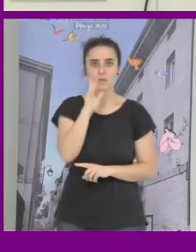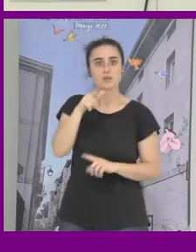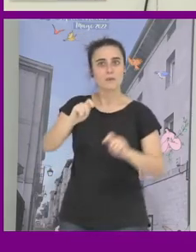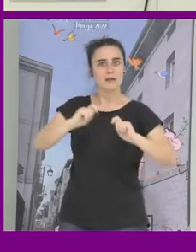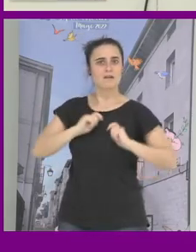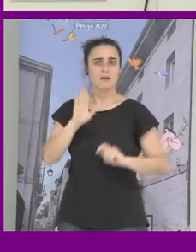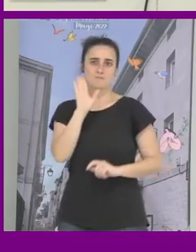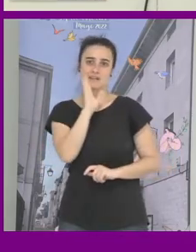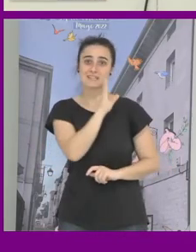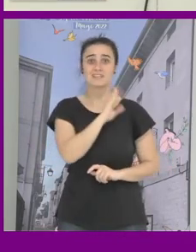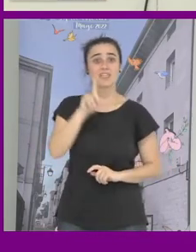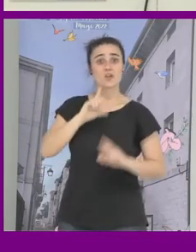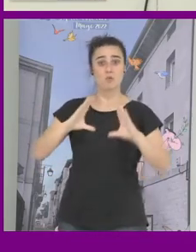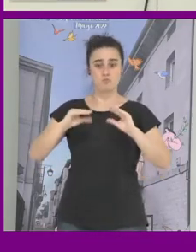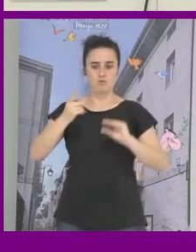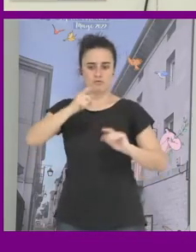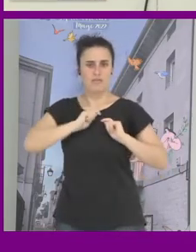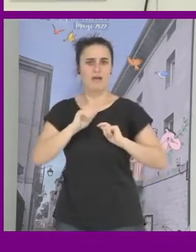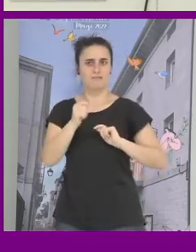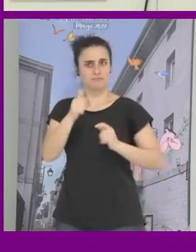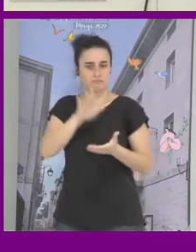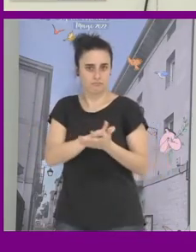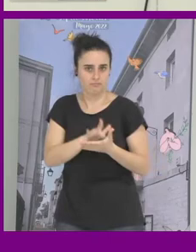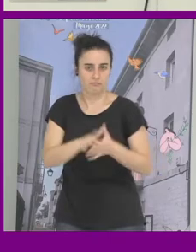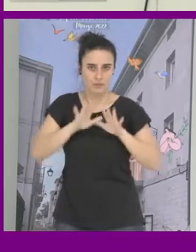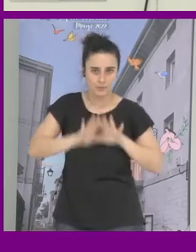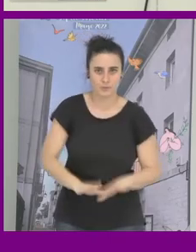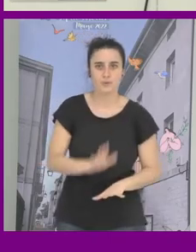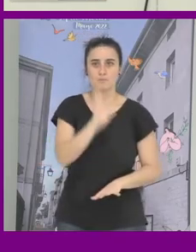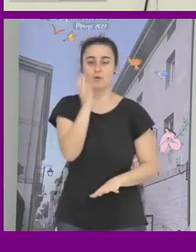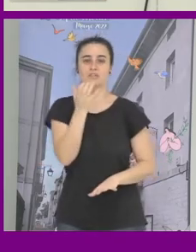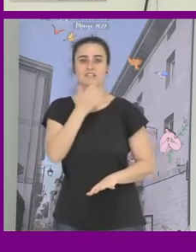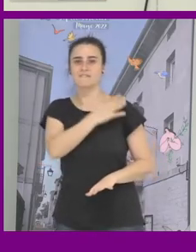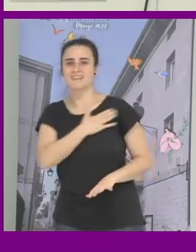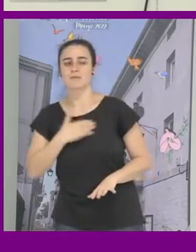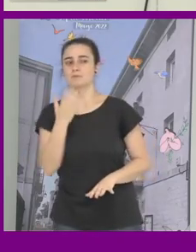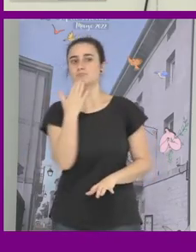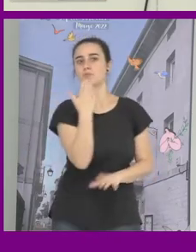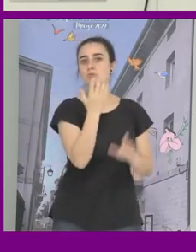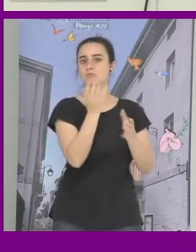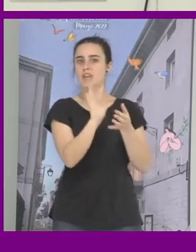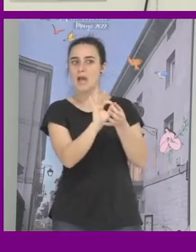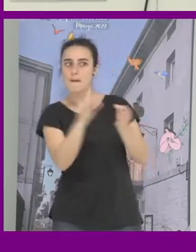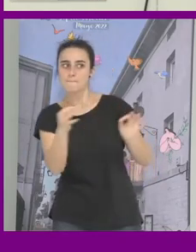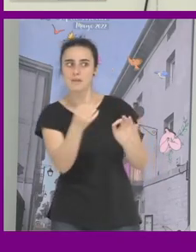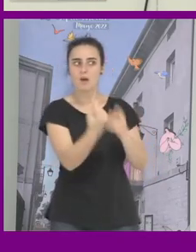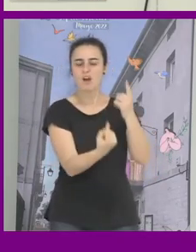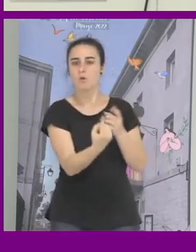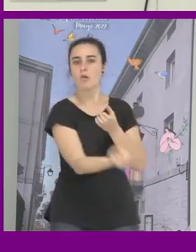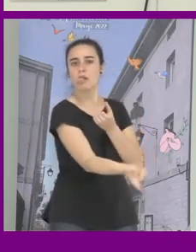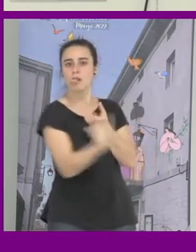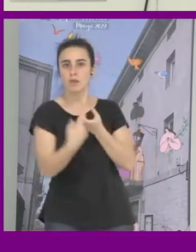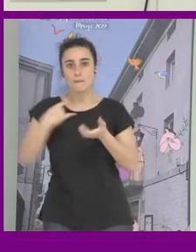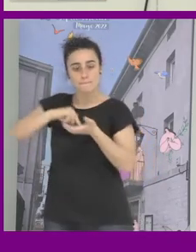izango litzatekeela, ez? Ba azken finean ba hori laguna implikatu nahi baldin badugu ba gure proiektuan beldur garelako,